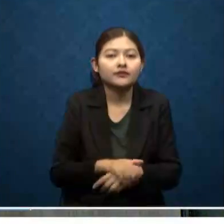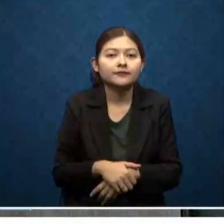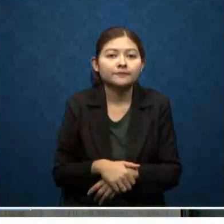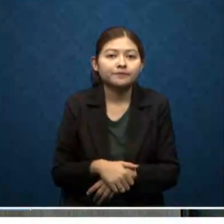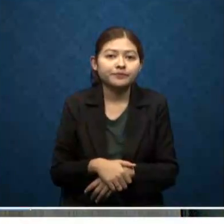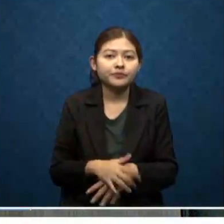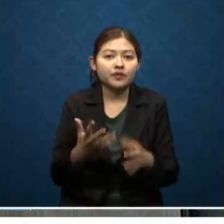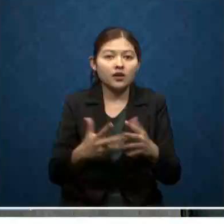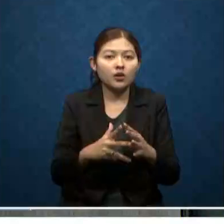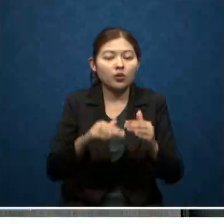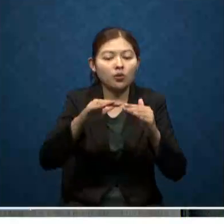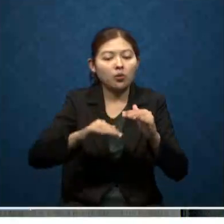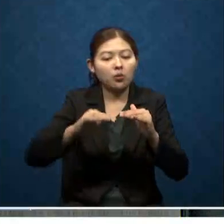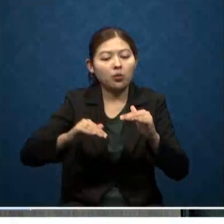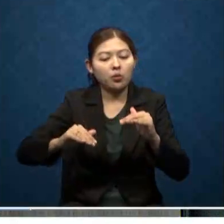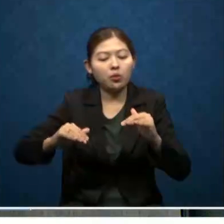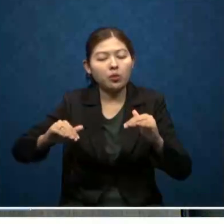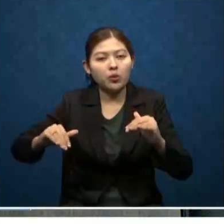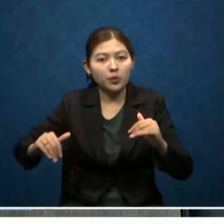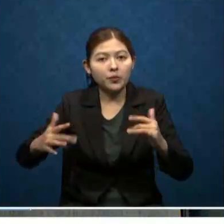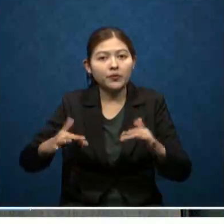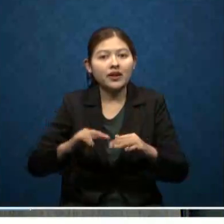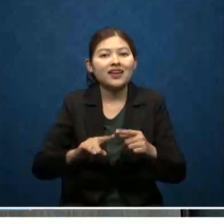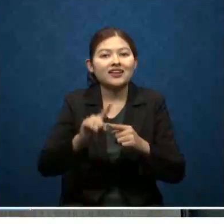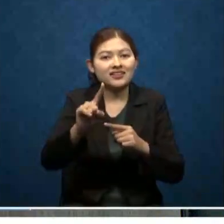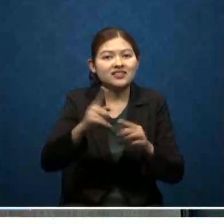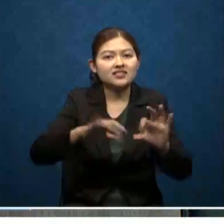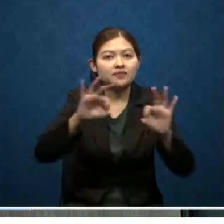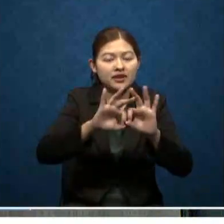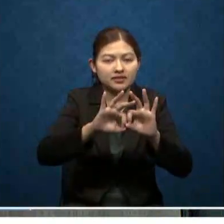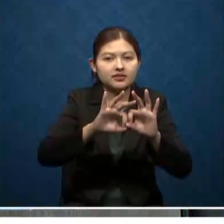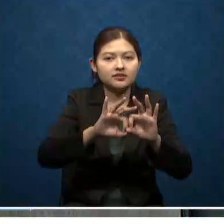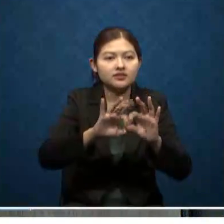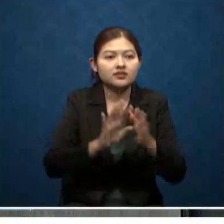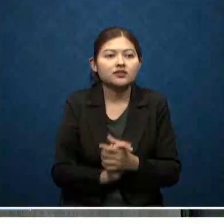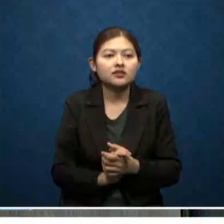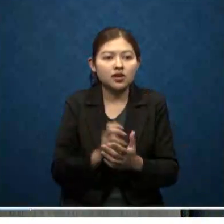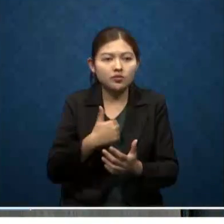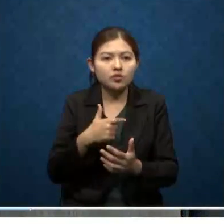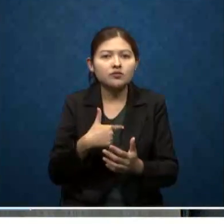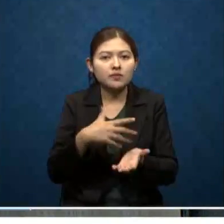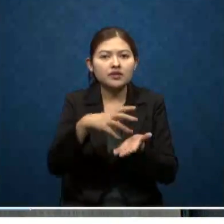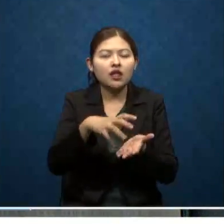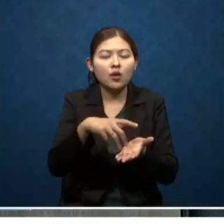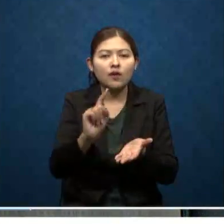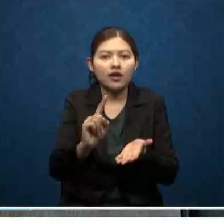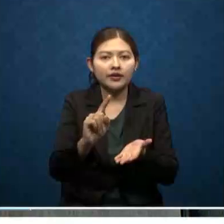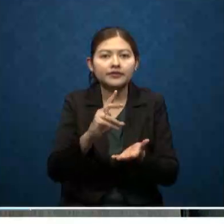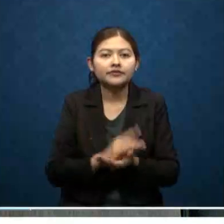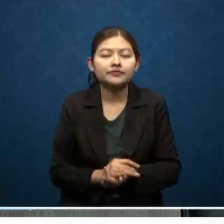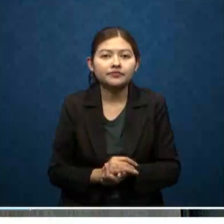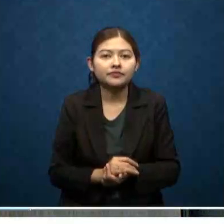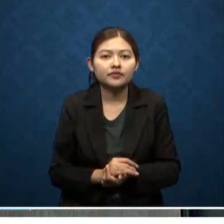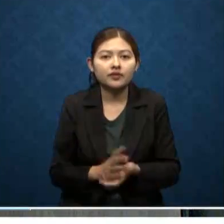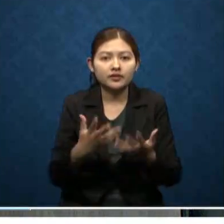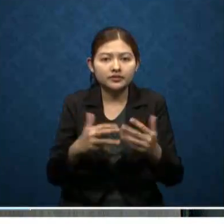ครับจะแล้วก็จะลดน้อยงไปเรื่อยๆจนถึงด้านที่ 1ที่สำคัญที่สุดทำไมผมถึงต้องกล่าวเช่นนั้นที่ผมกล่าวเช่นนั้น